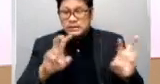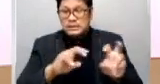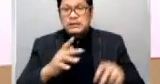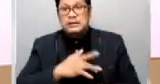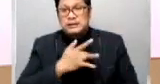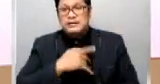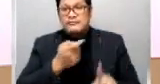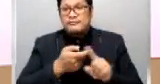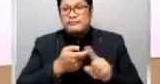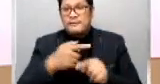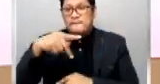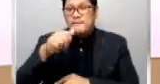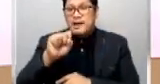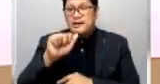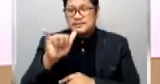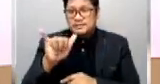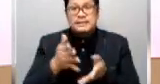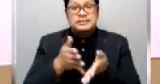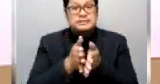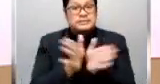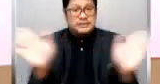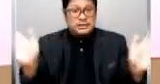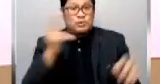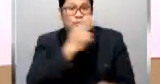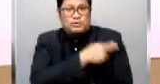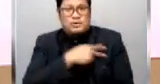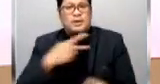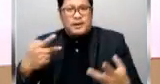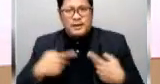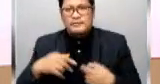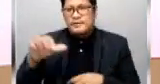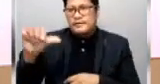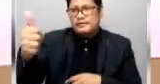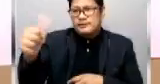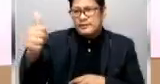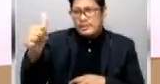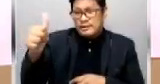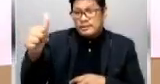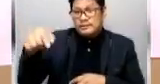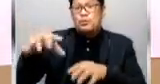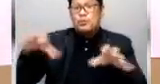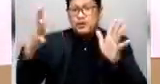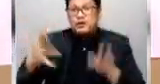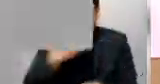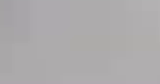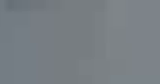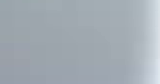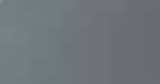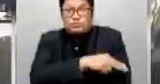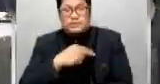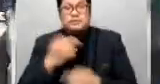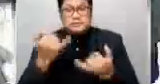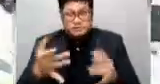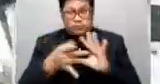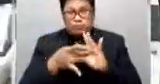kung saan kasama sa mga nagkasakit ang 10 tauhan ng ospital. Narito ang aking pagtuto.